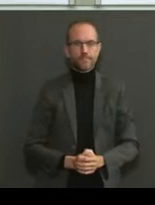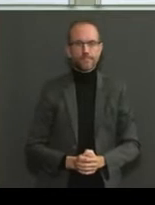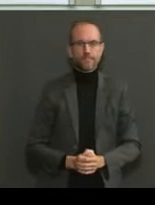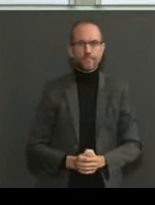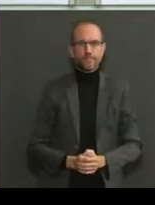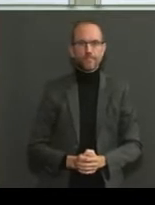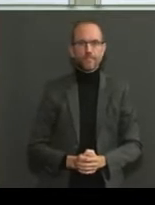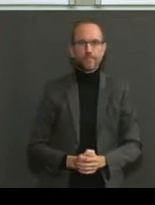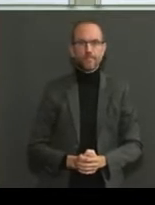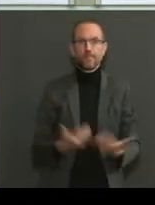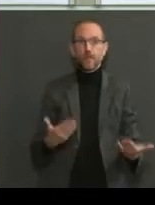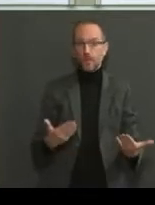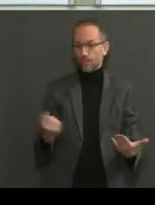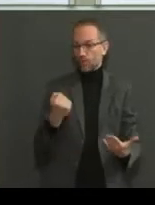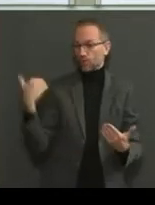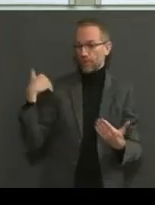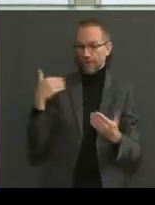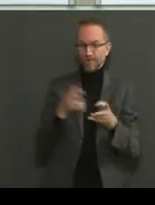La semaine dernière,